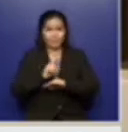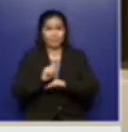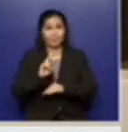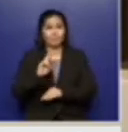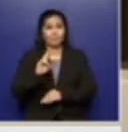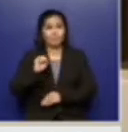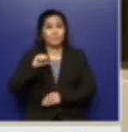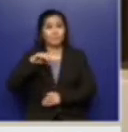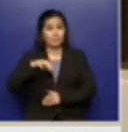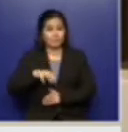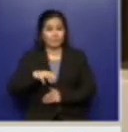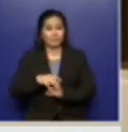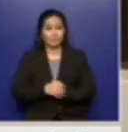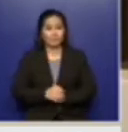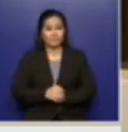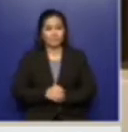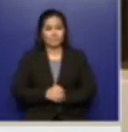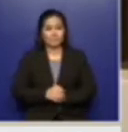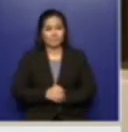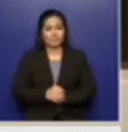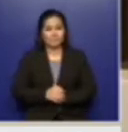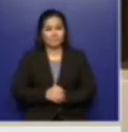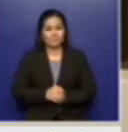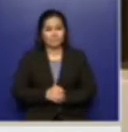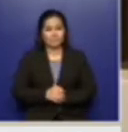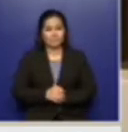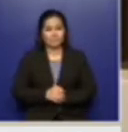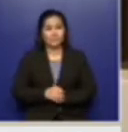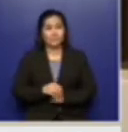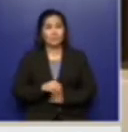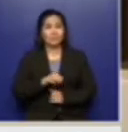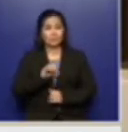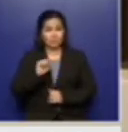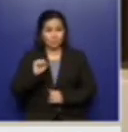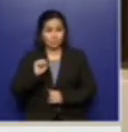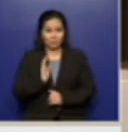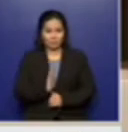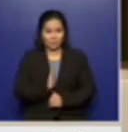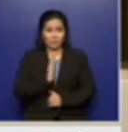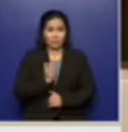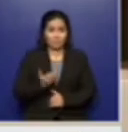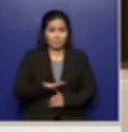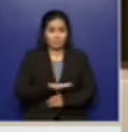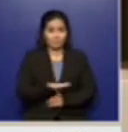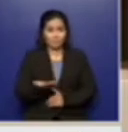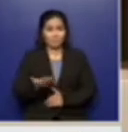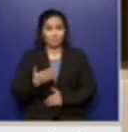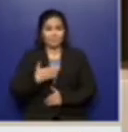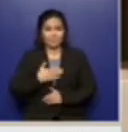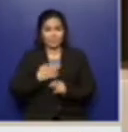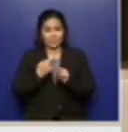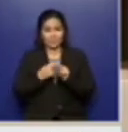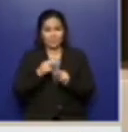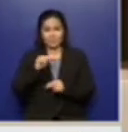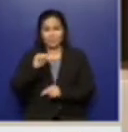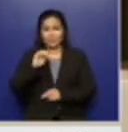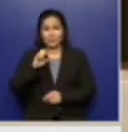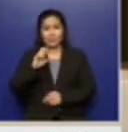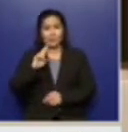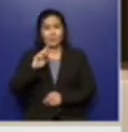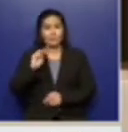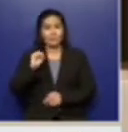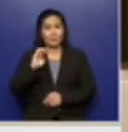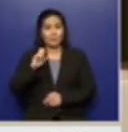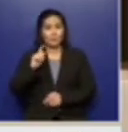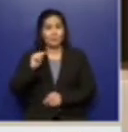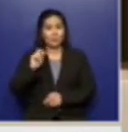สภาผู้แทนราษฎรที่เคารพท่านสมาชิกผู้ทรงเกียรติกระผมนายนิรมิตสุจารีสมา